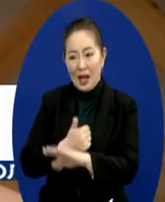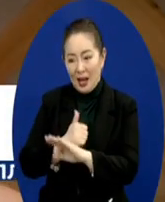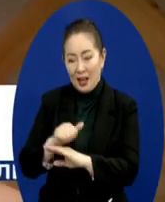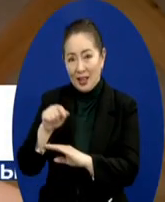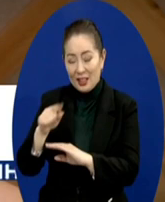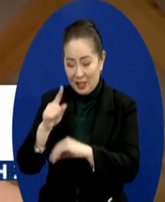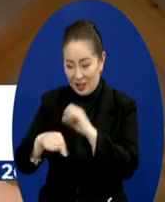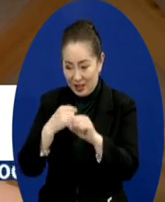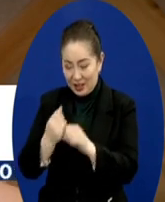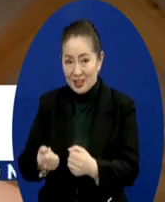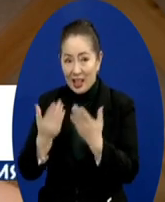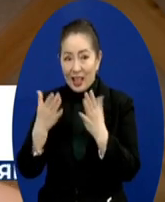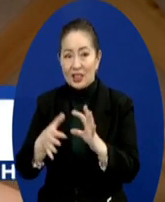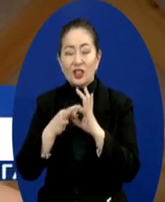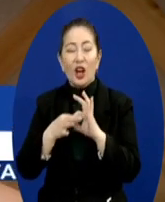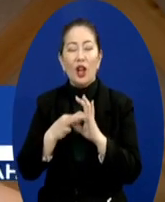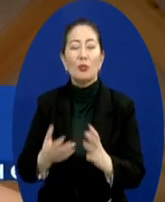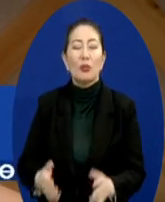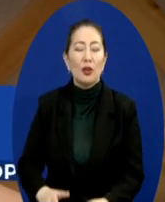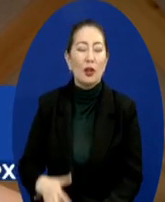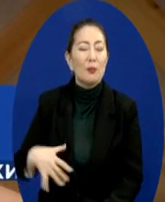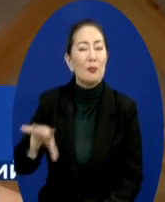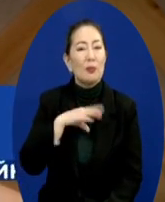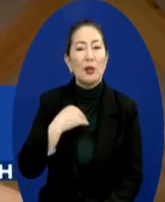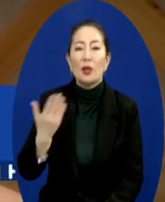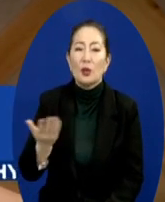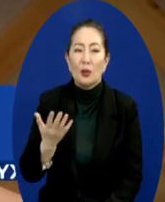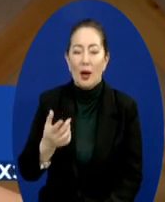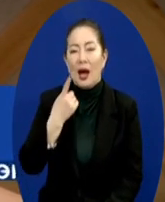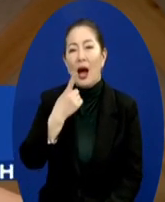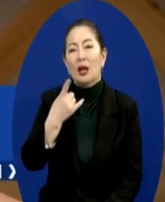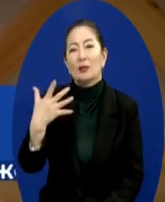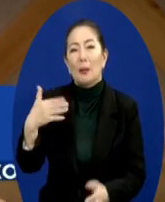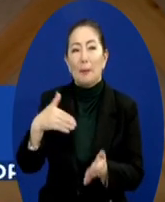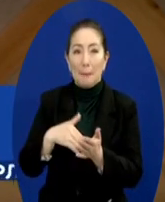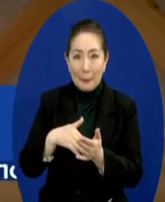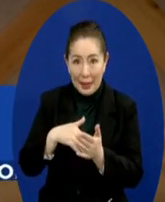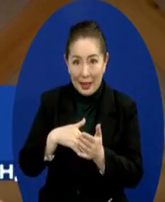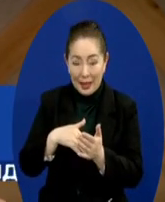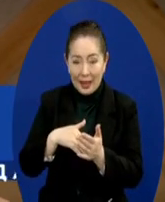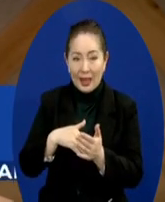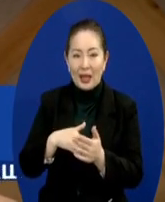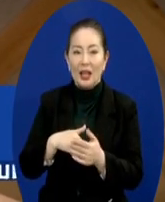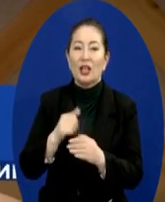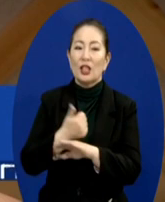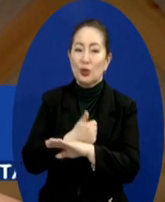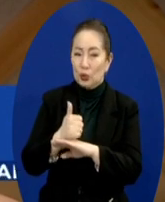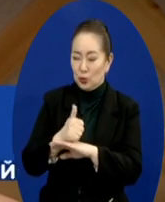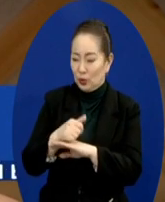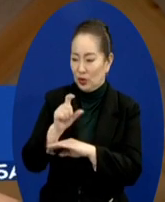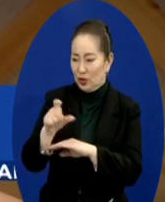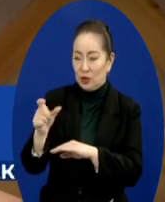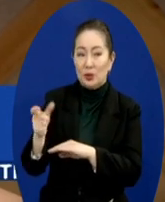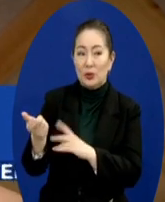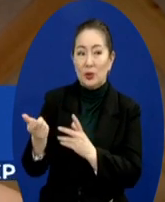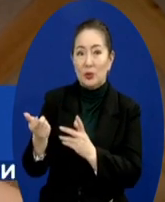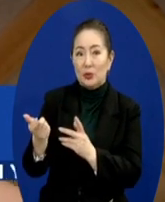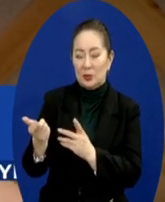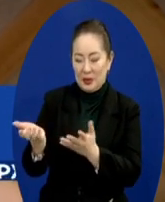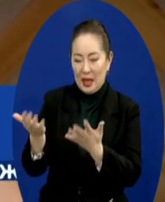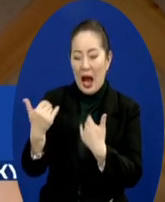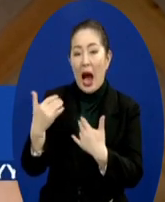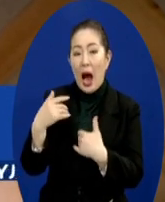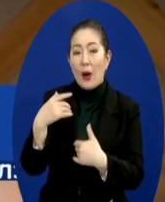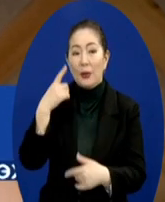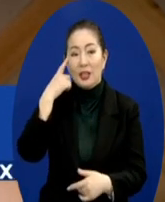жил зарлж байгаатай холбоотойгоор бид бол нэг 15 мянган орчим жуулчдыг бол аймагта